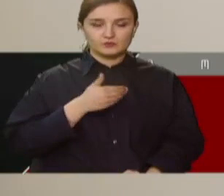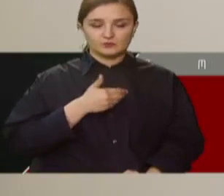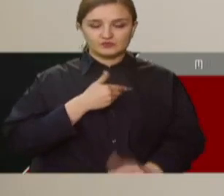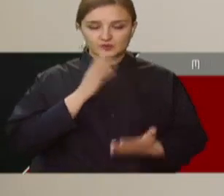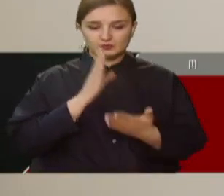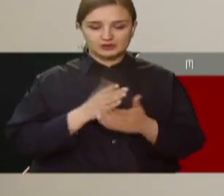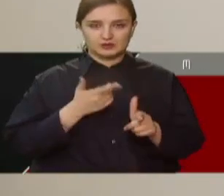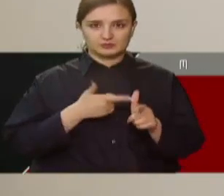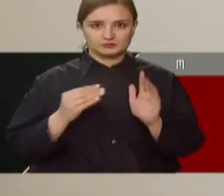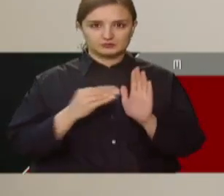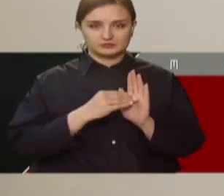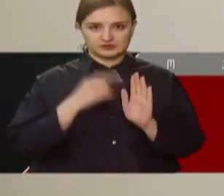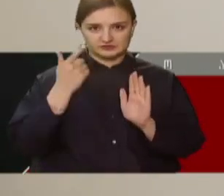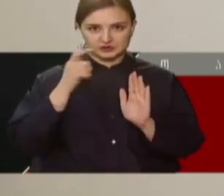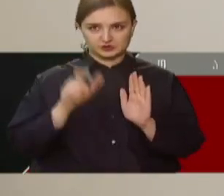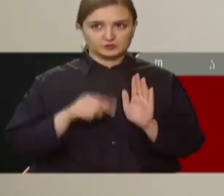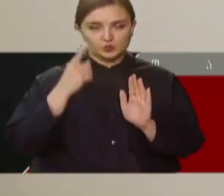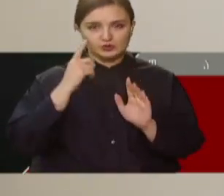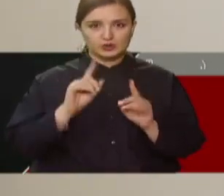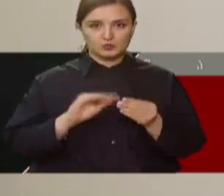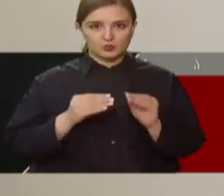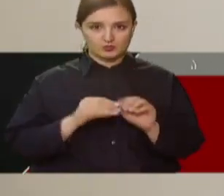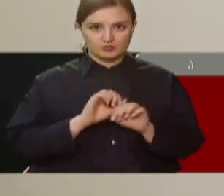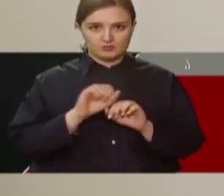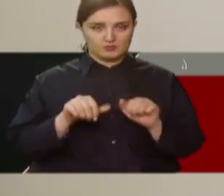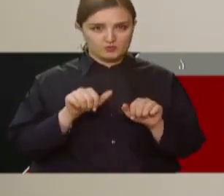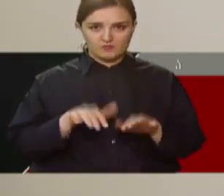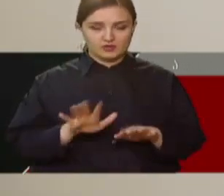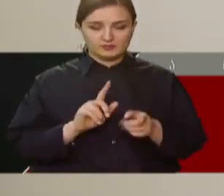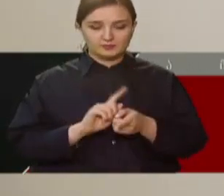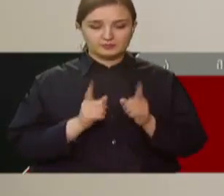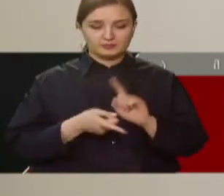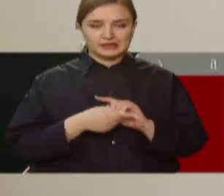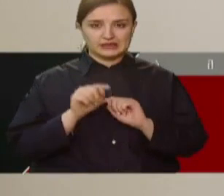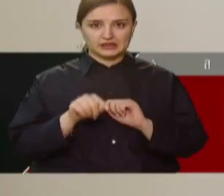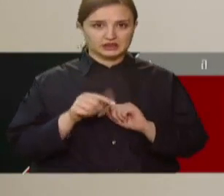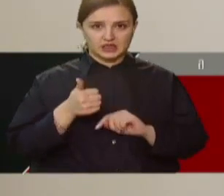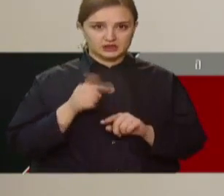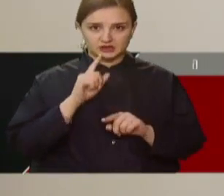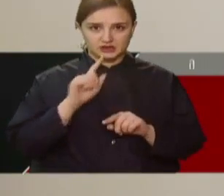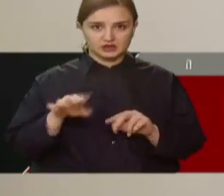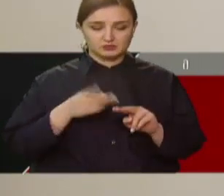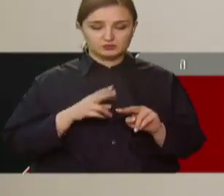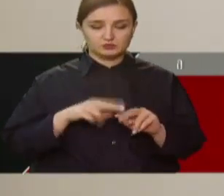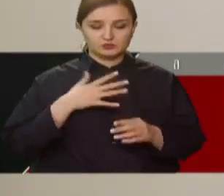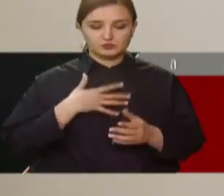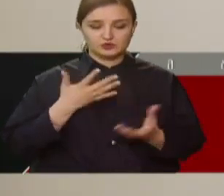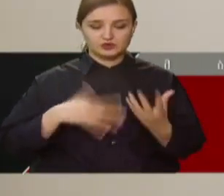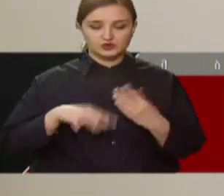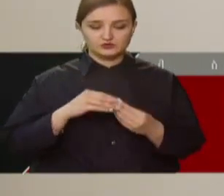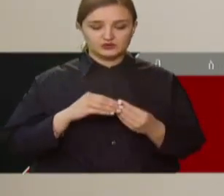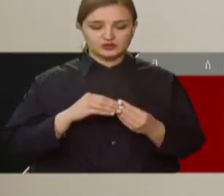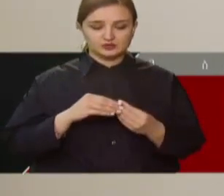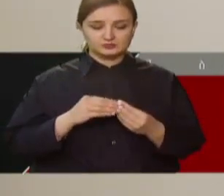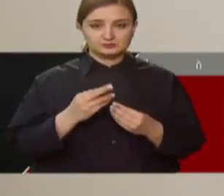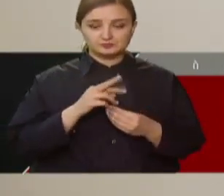რამე პრობლემას ასე ვთქვათ მოაგვარებს. Ჩემი აზრით ეს პირით კონტრპროდუქტიული იქნება, რადგან ჩვენ მათ